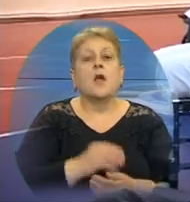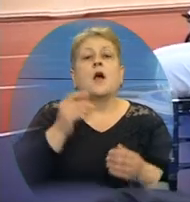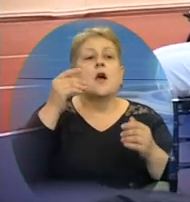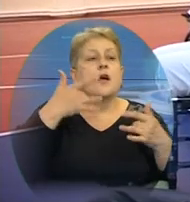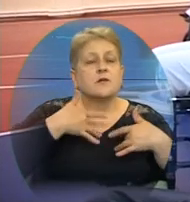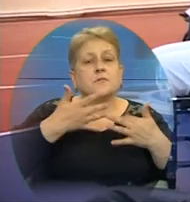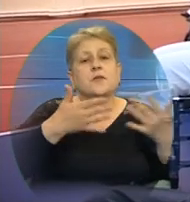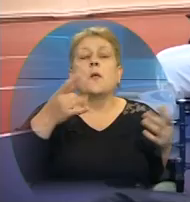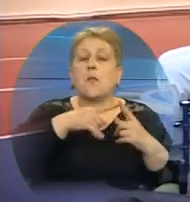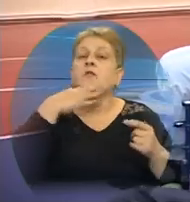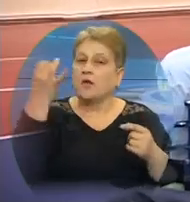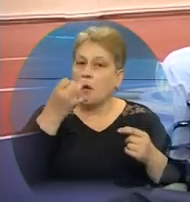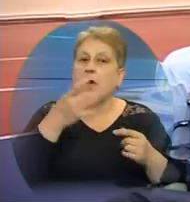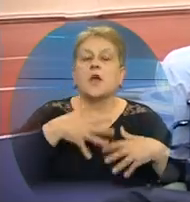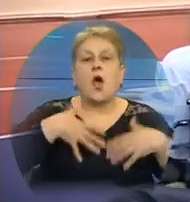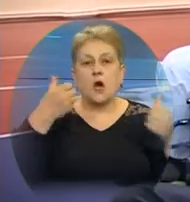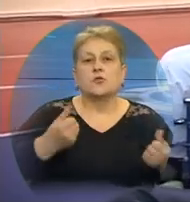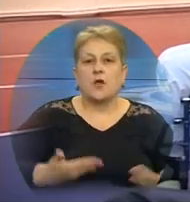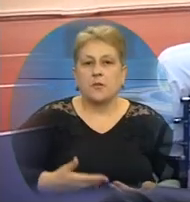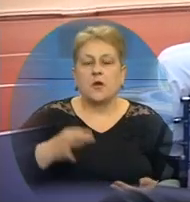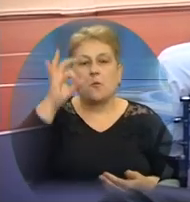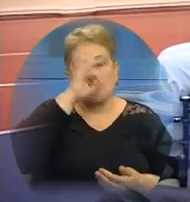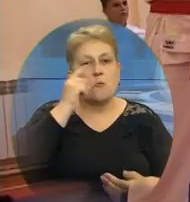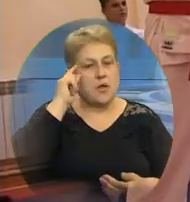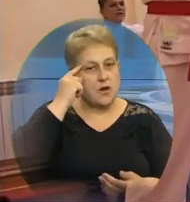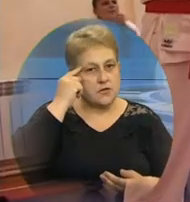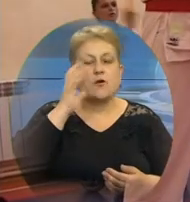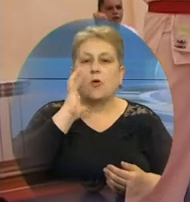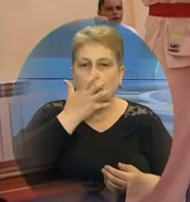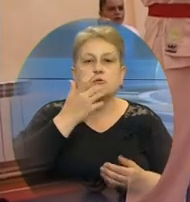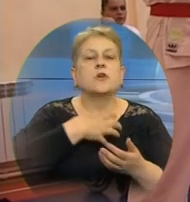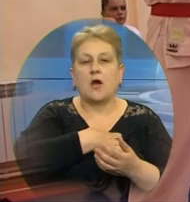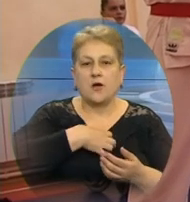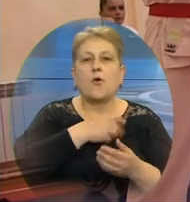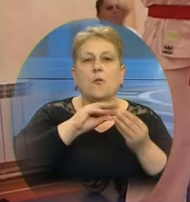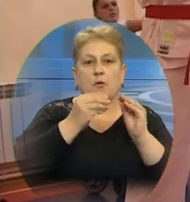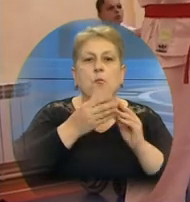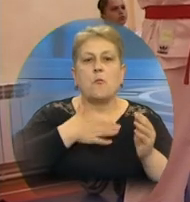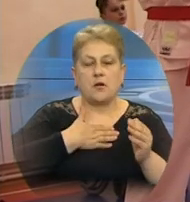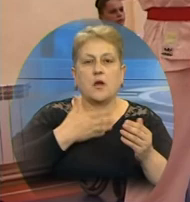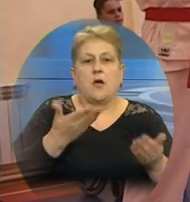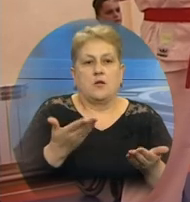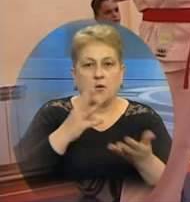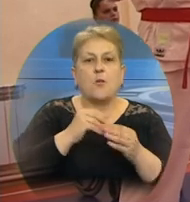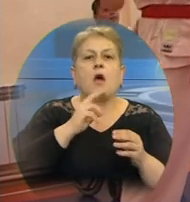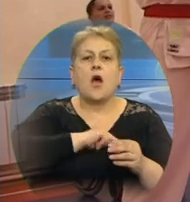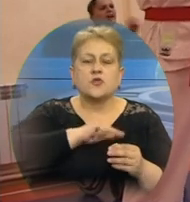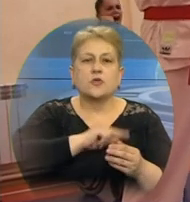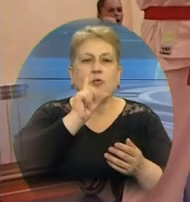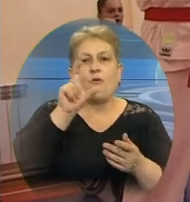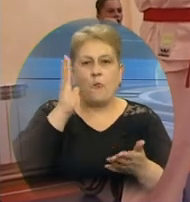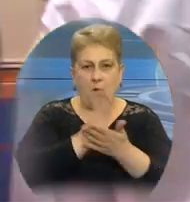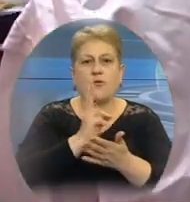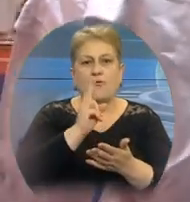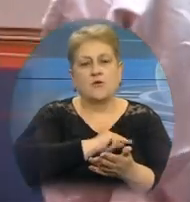Արվեստով զբաղվել է հետաքրքիր է, բայց առողջ ապրելակերպի մասին մտածելն էլ ոչ պակաս կարևոր խնդիր է մեր օրերում, հատկապես աշխատանք